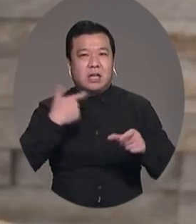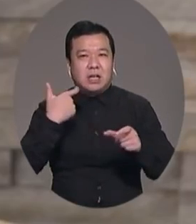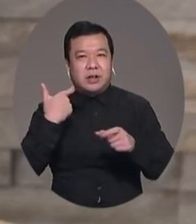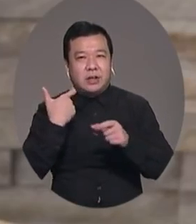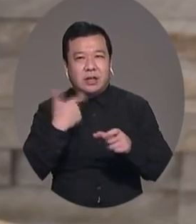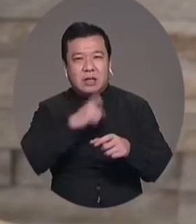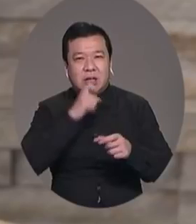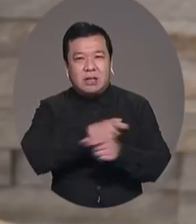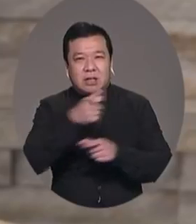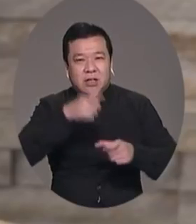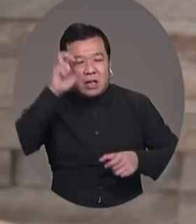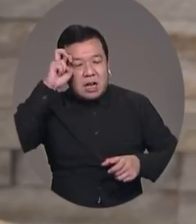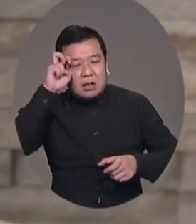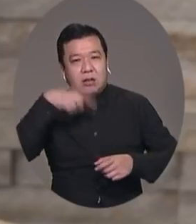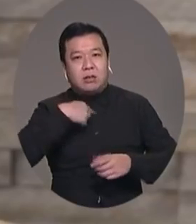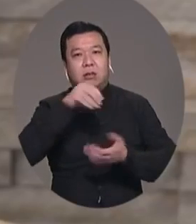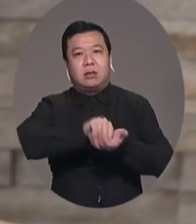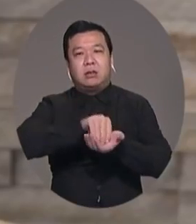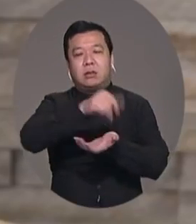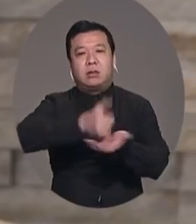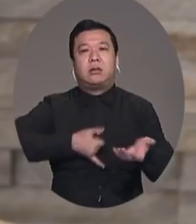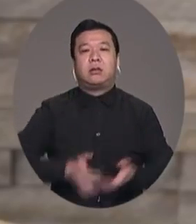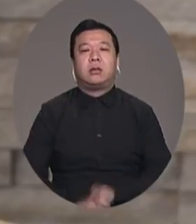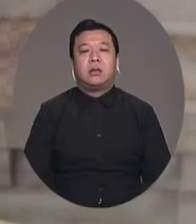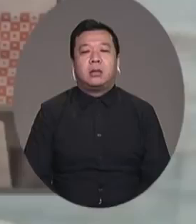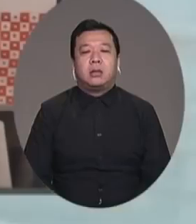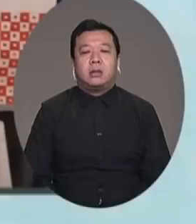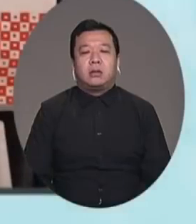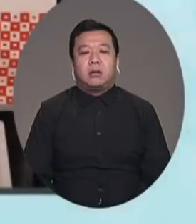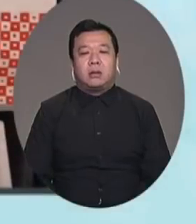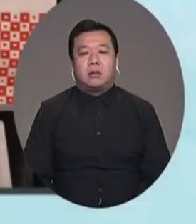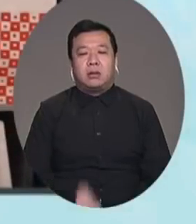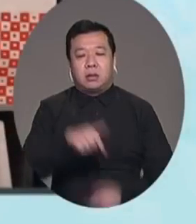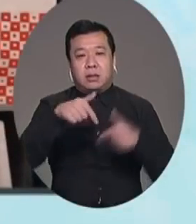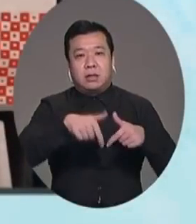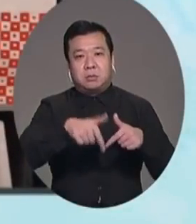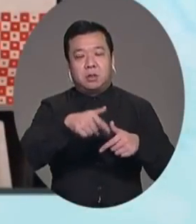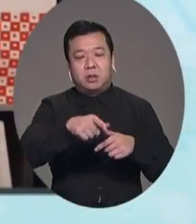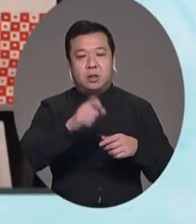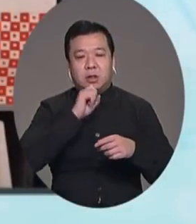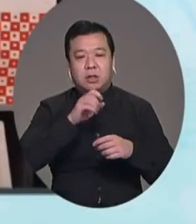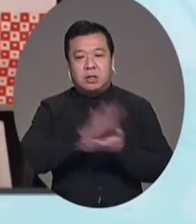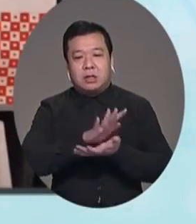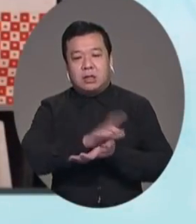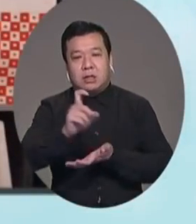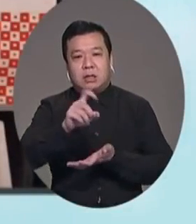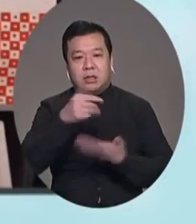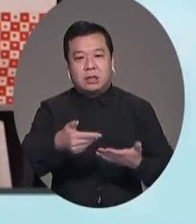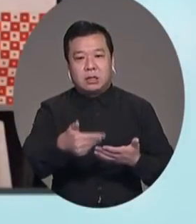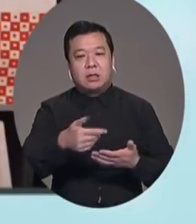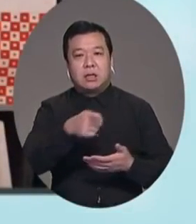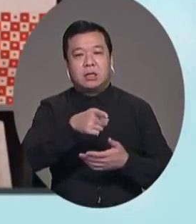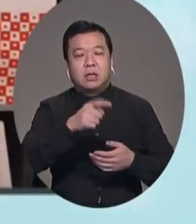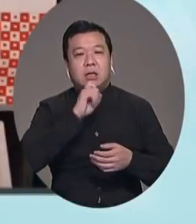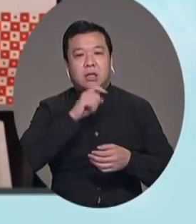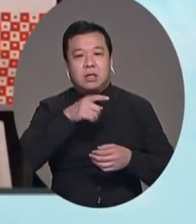上財政負擔的考慮，所以決定辭職。 出任南區區議員超過9年，現時亦都是南區